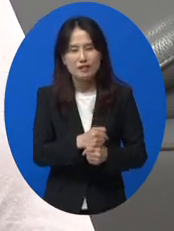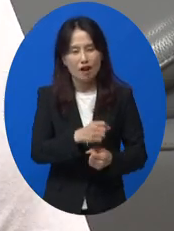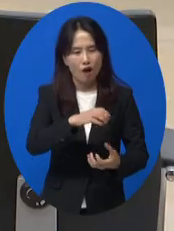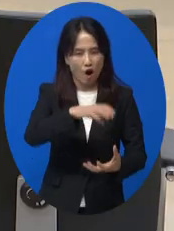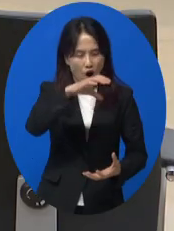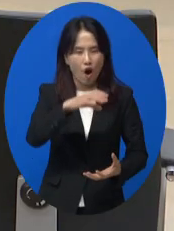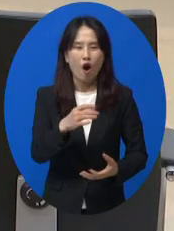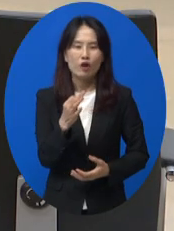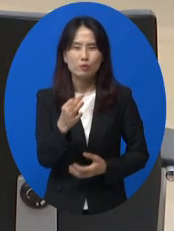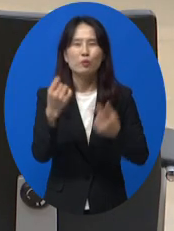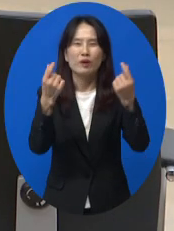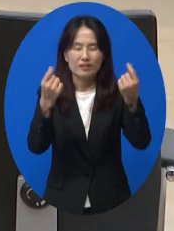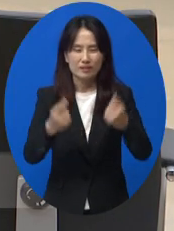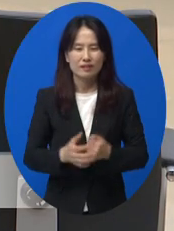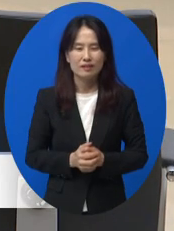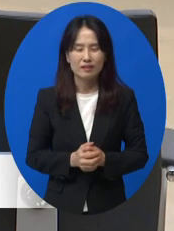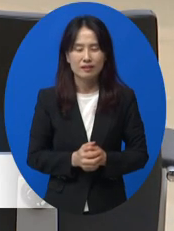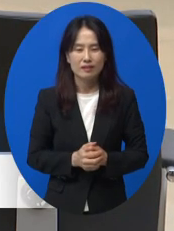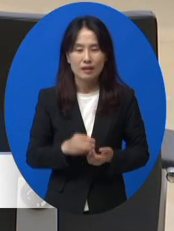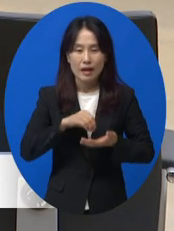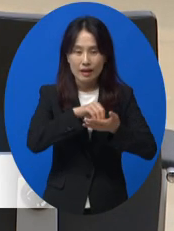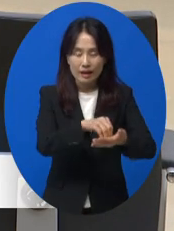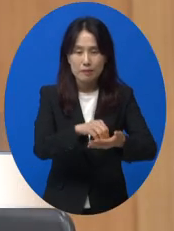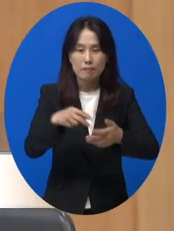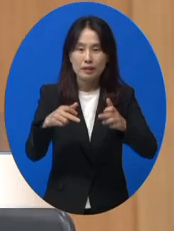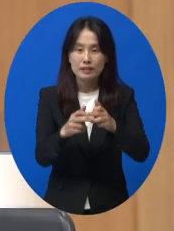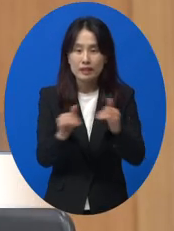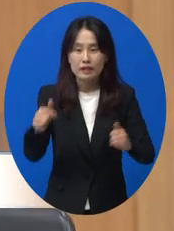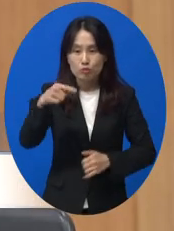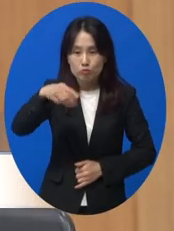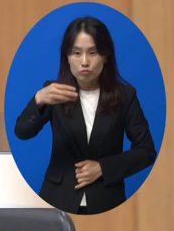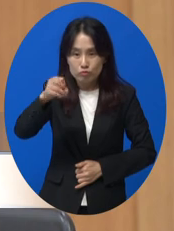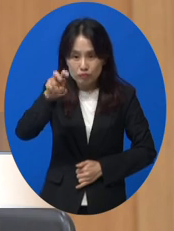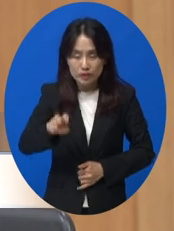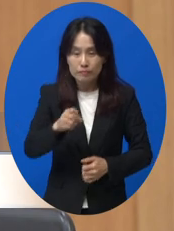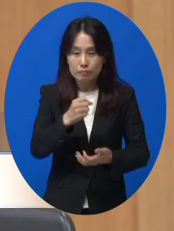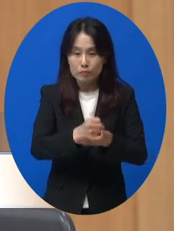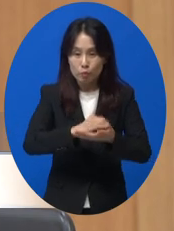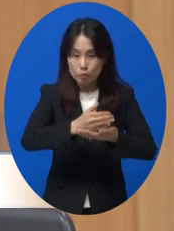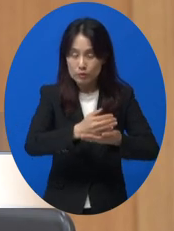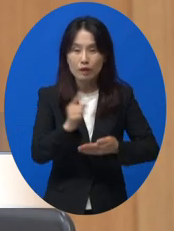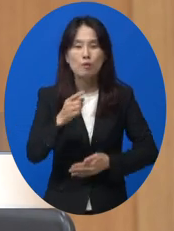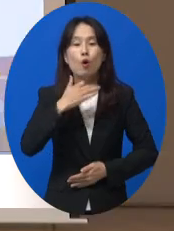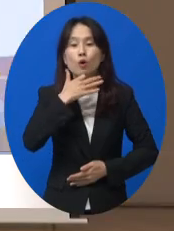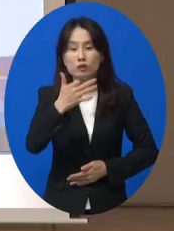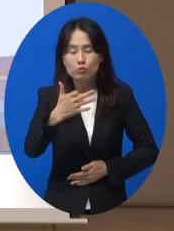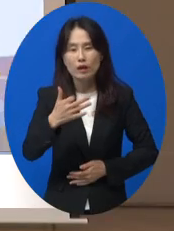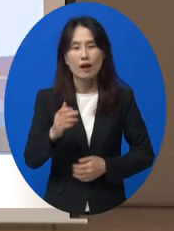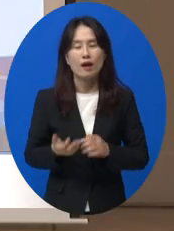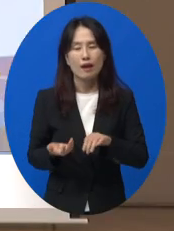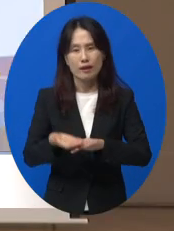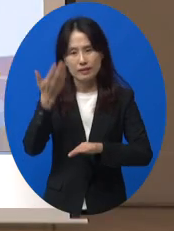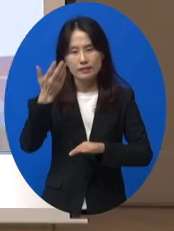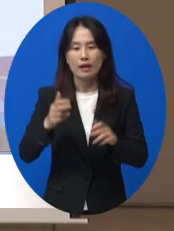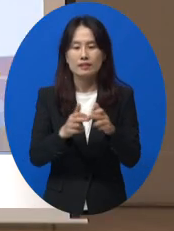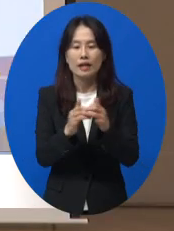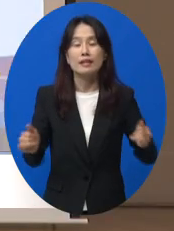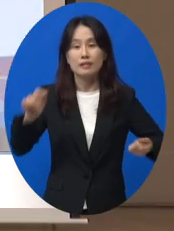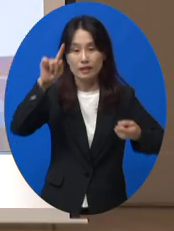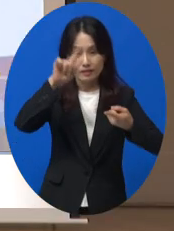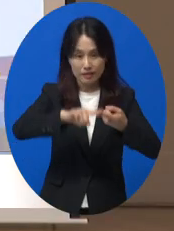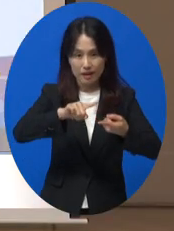생각합니다. 박 씨가 가입한 장애인 누림통장은 경기도가 만 19세 이상 중증장애 청년을